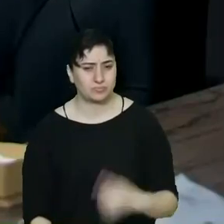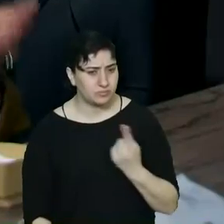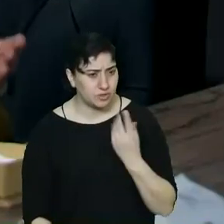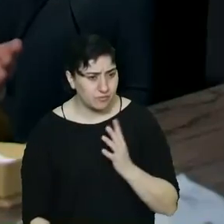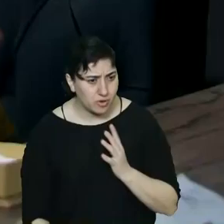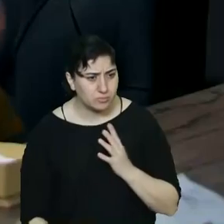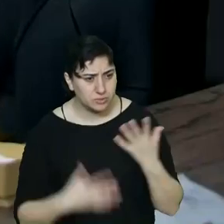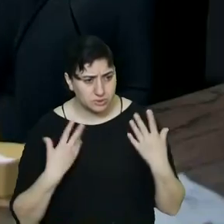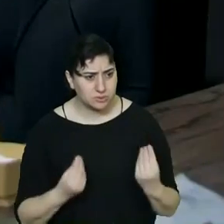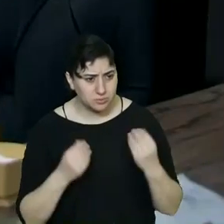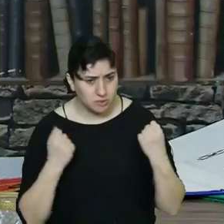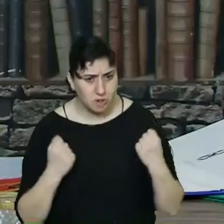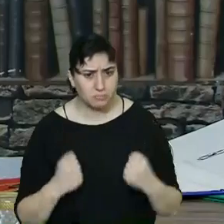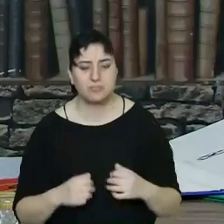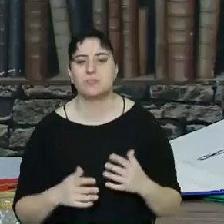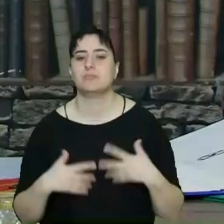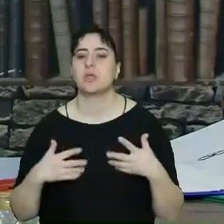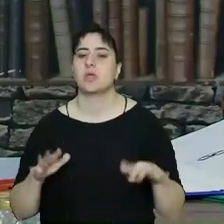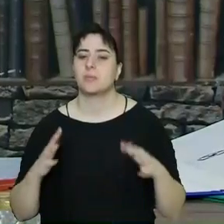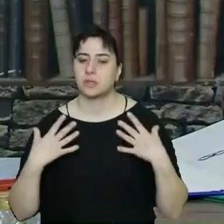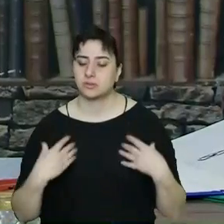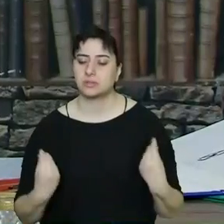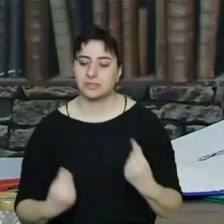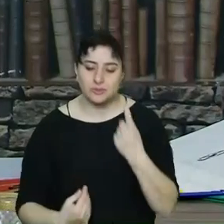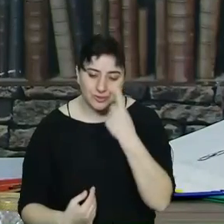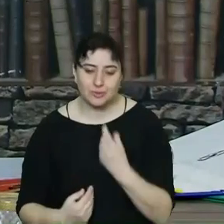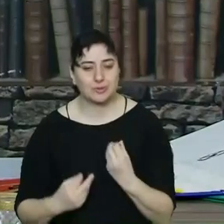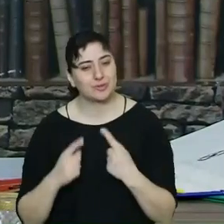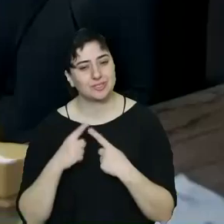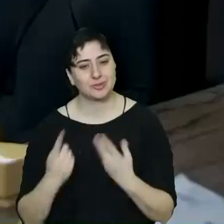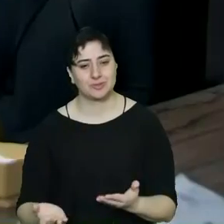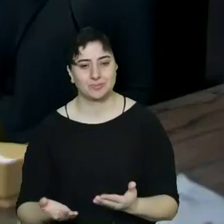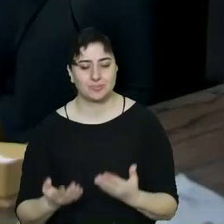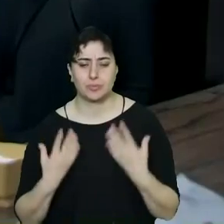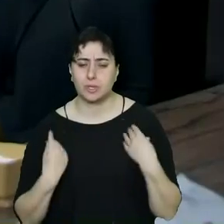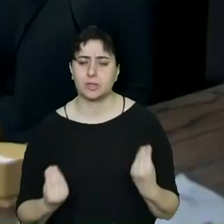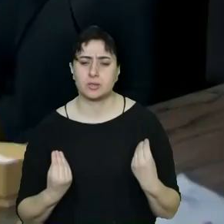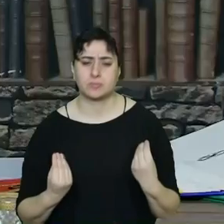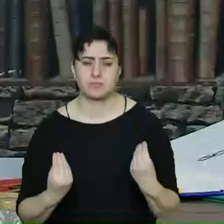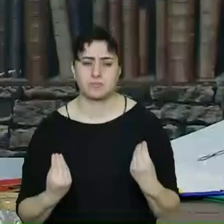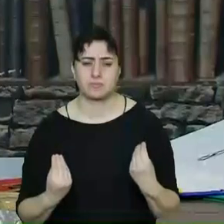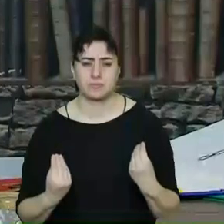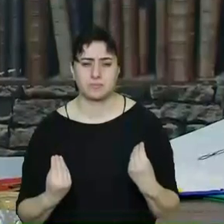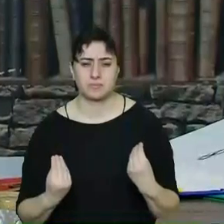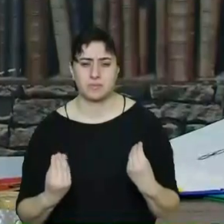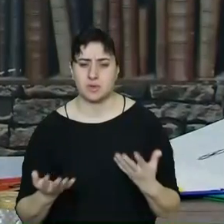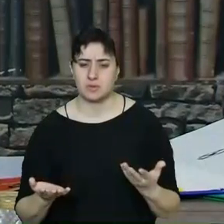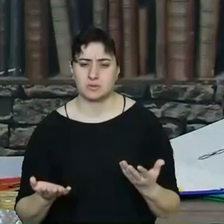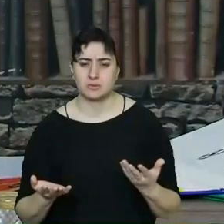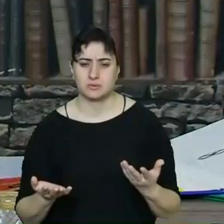oldu mu peki? Neyin var? Nasılsın? Merak etmeyin anneciğim. Sorduğunuz için çok teşekkür ederim. İyiyim, iyiyim. Yani